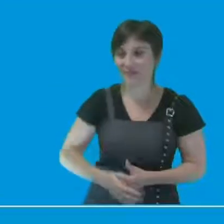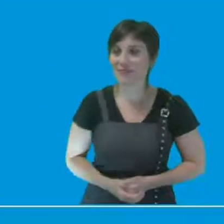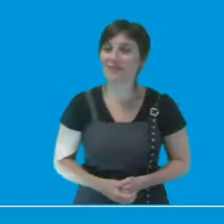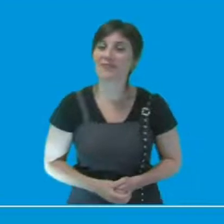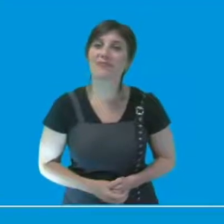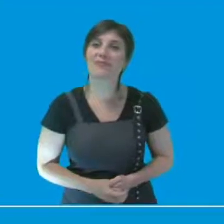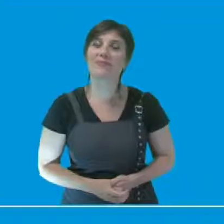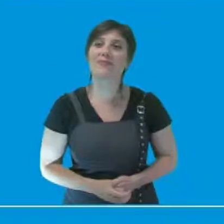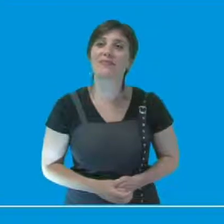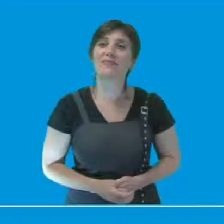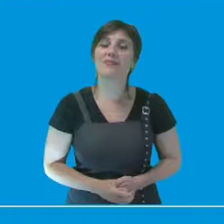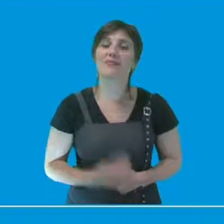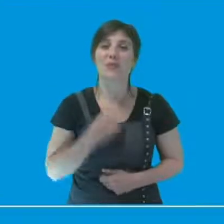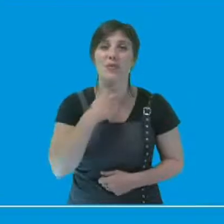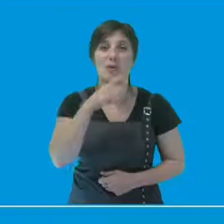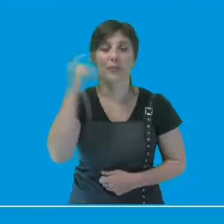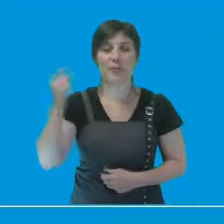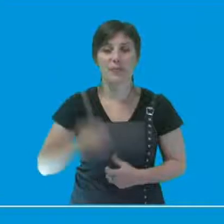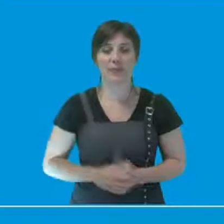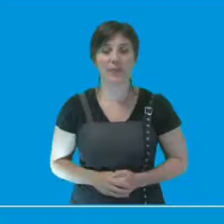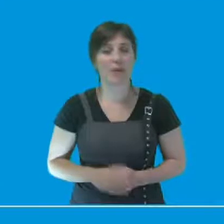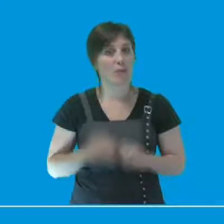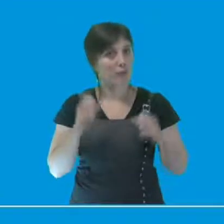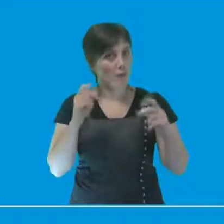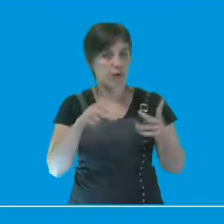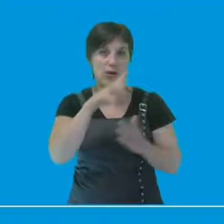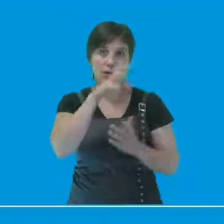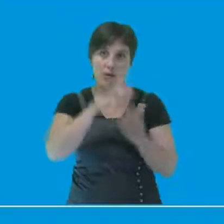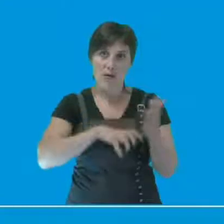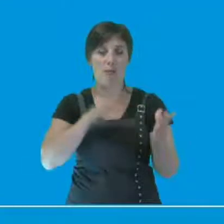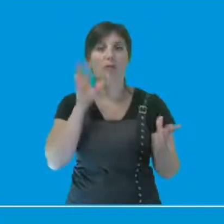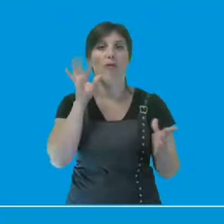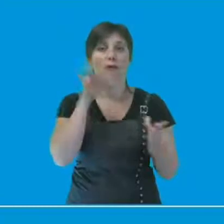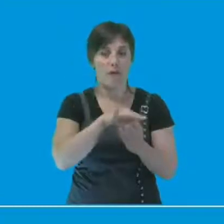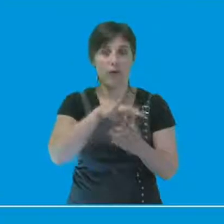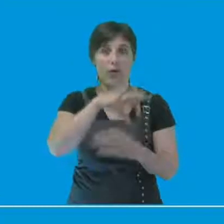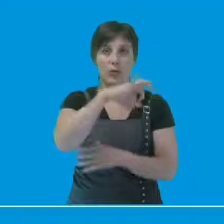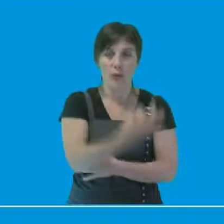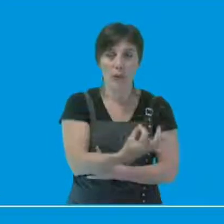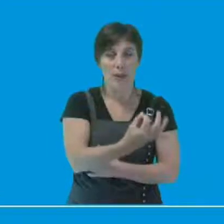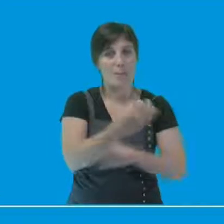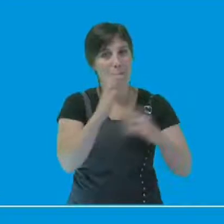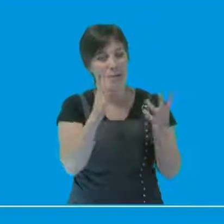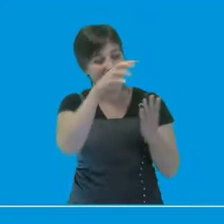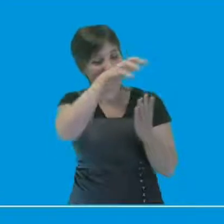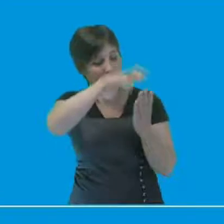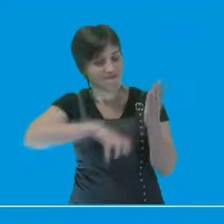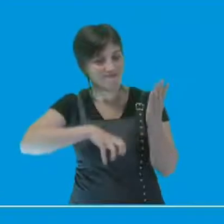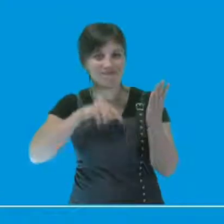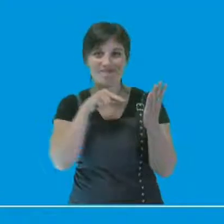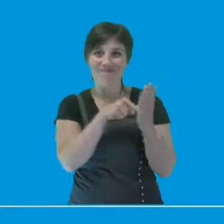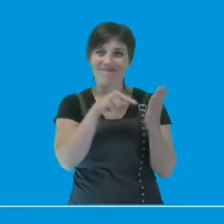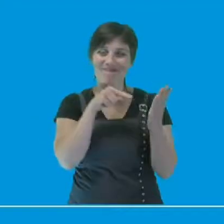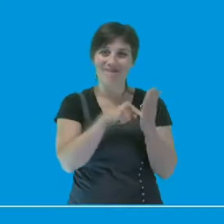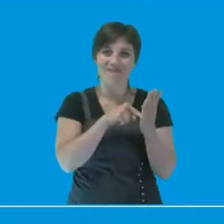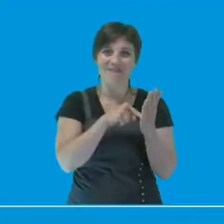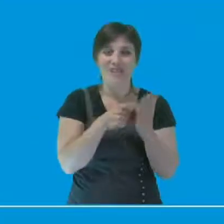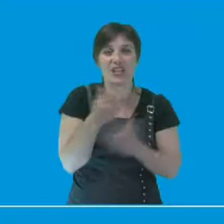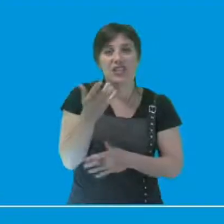Avant tout, nous voterons ce rapport, même si celui-ci a une fâcheuse tendance à confondre charité et